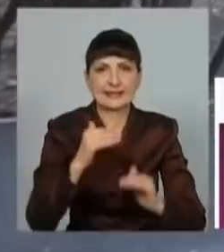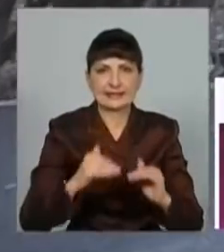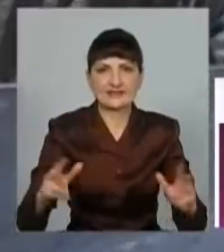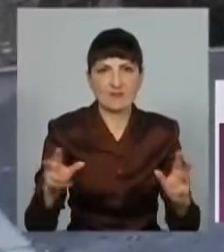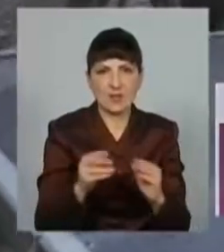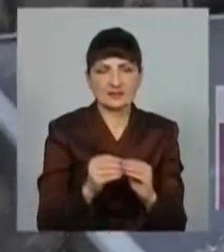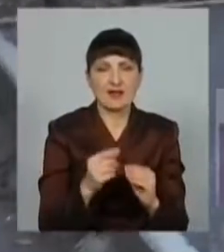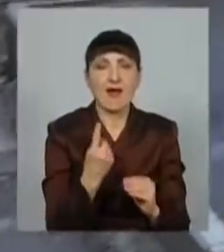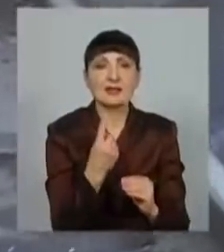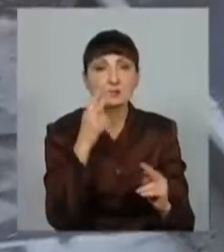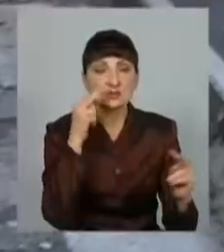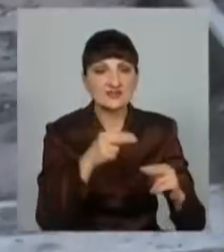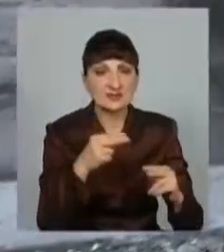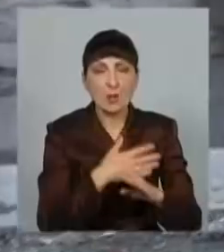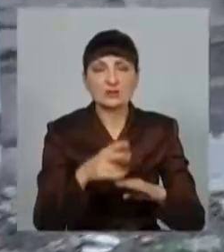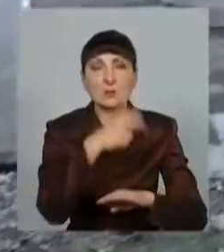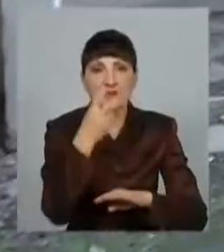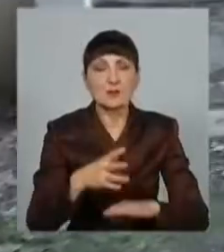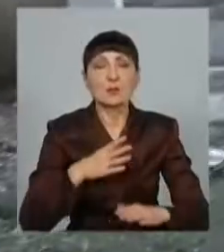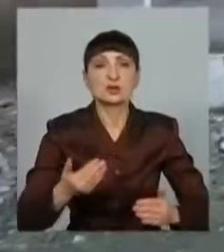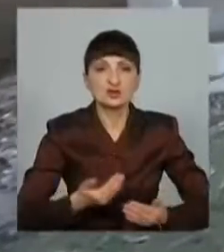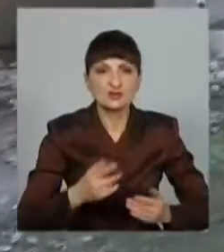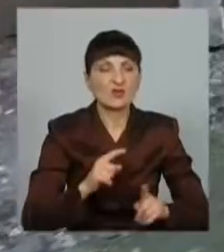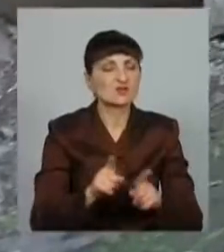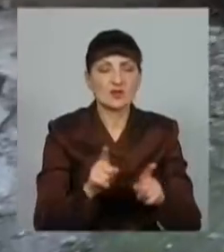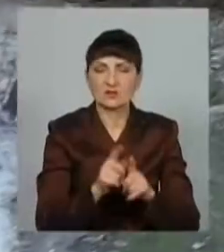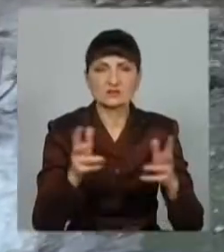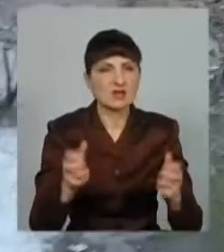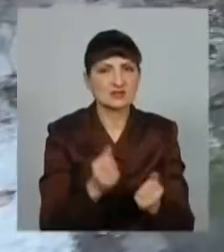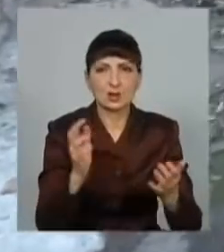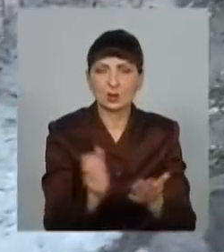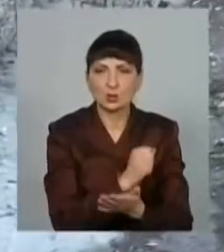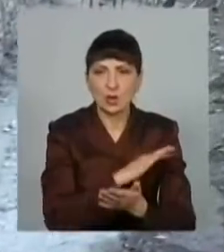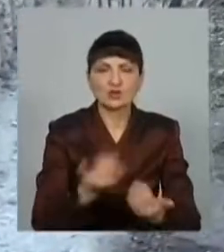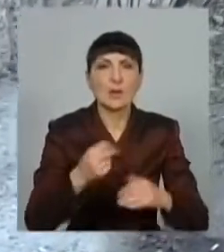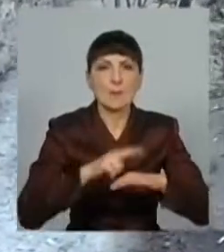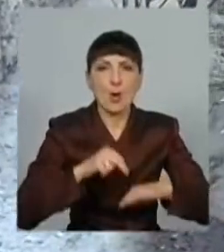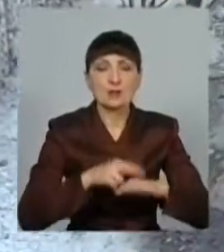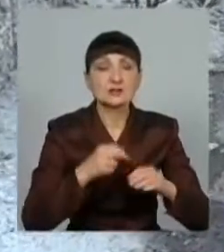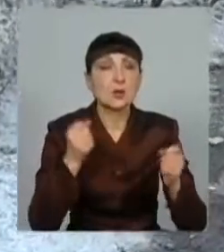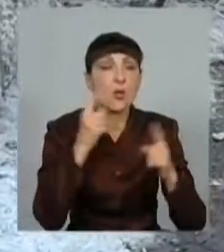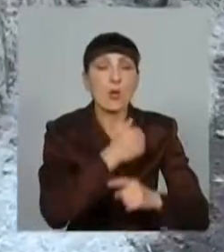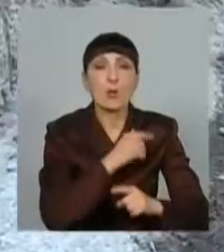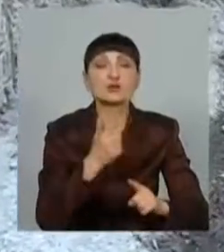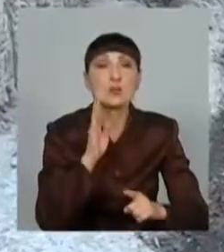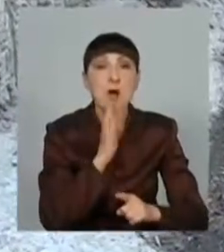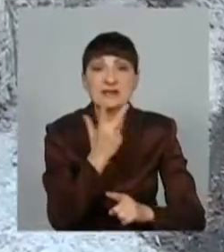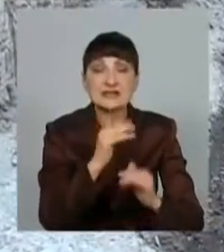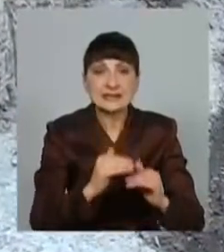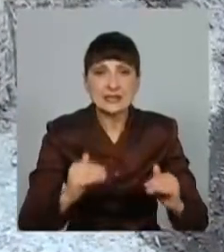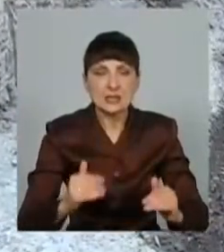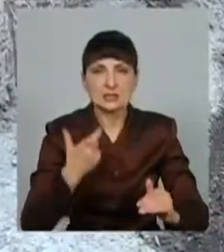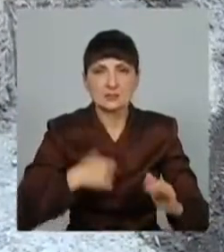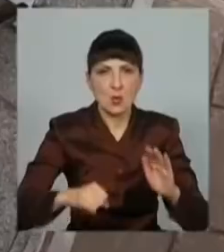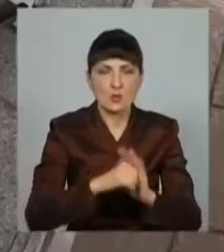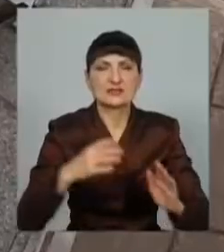Один из них, по словам очевидцев, после падения был жив, но спасти его не удалось. Сейчас полицейские пытаются понять, почему мать 3 детей пошла на